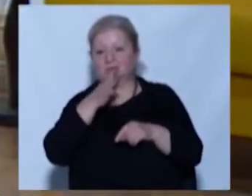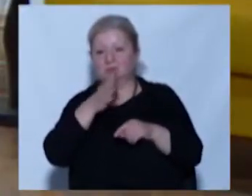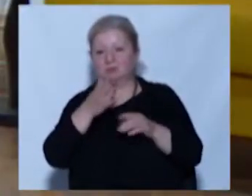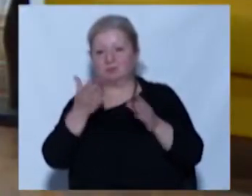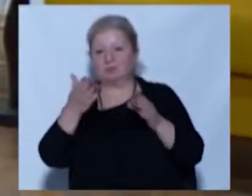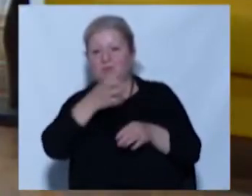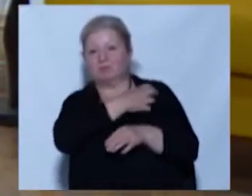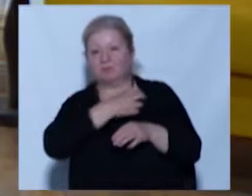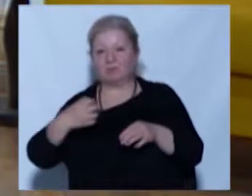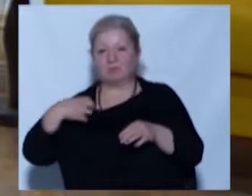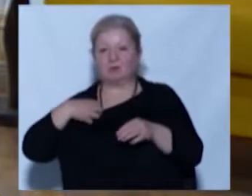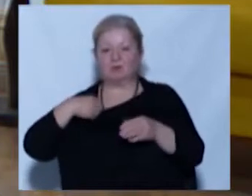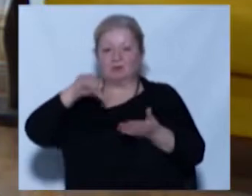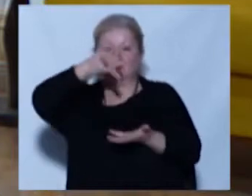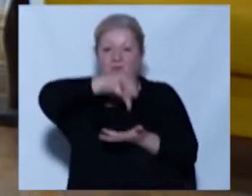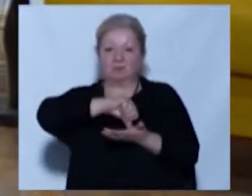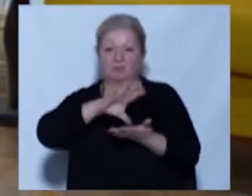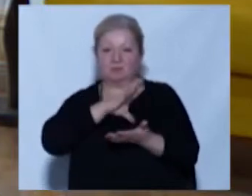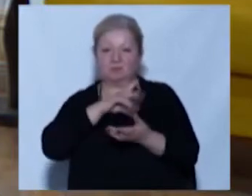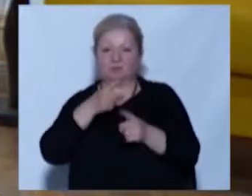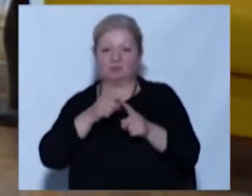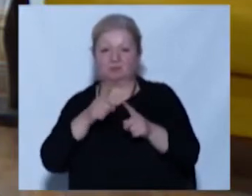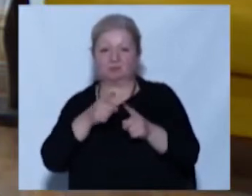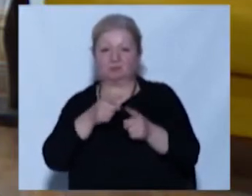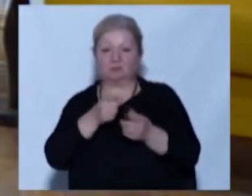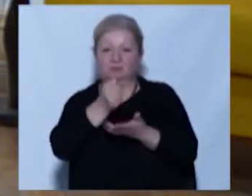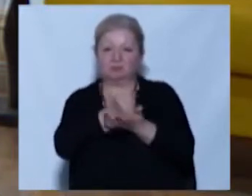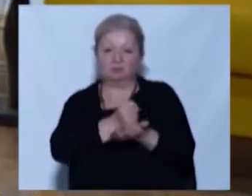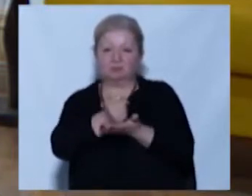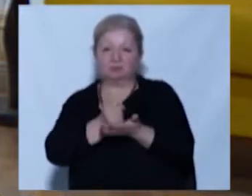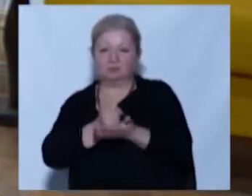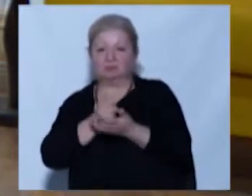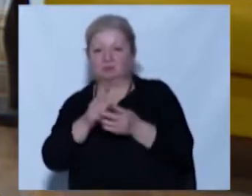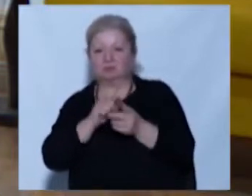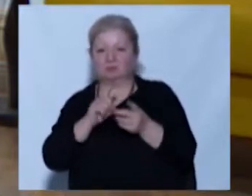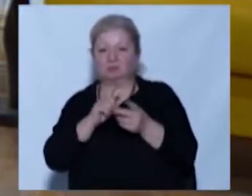კარზე არსებული მემატიანესათვის შეენარჩუნებინა